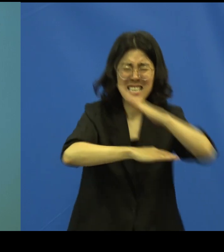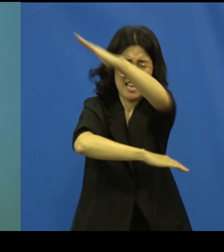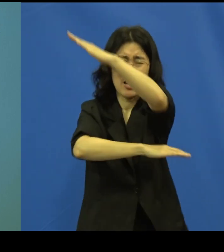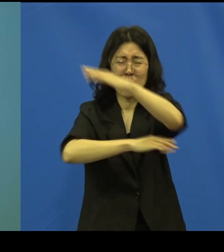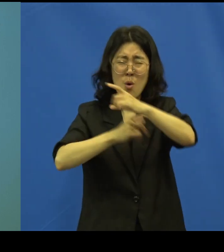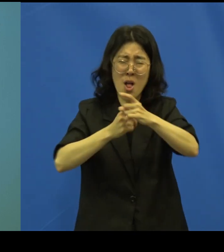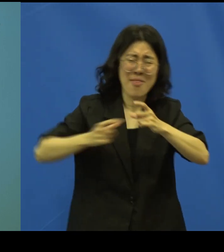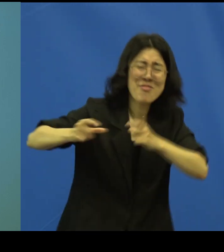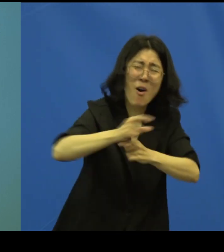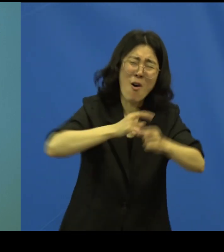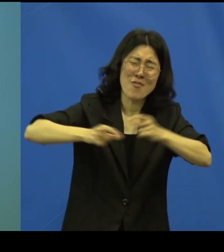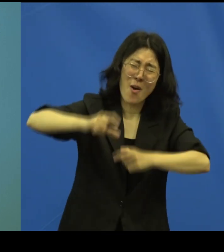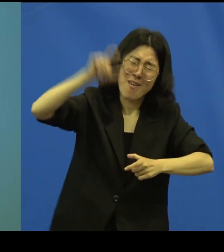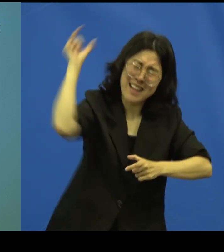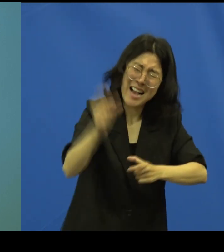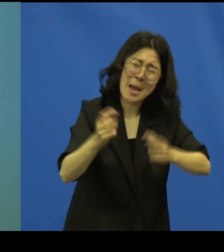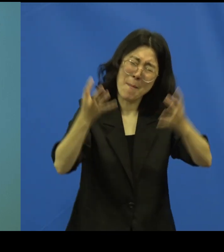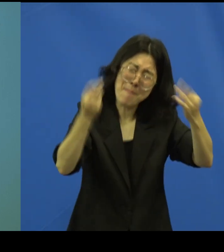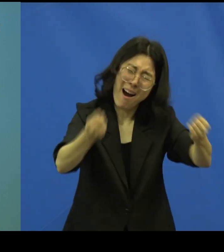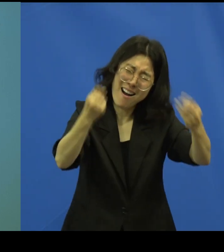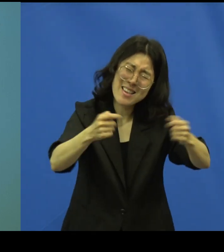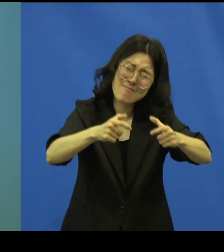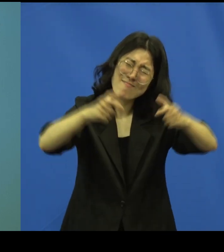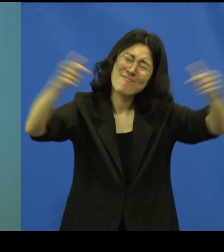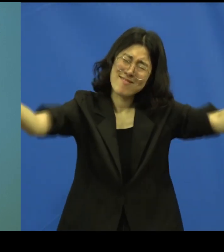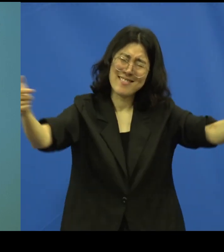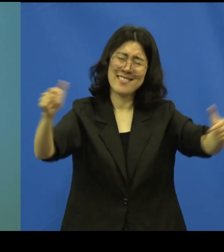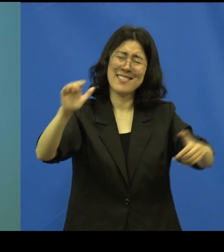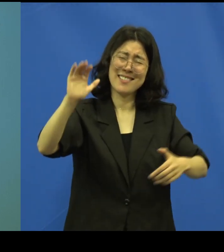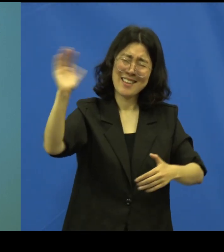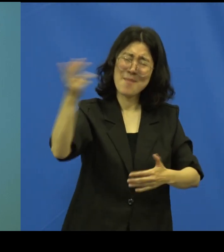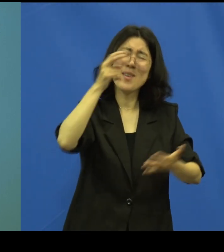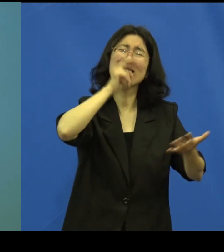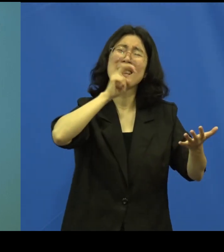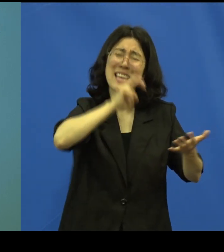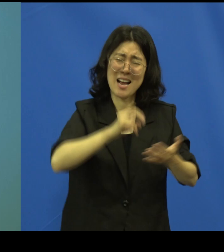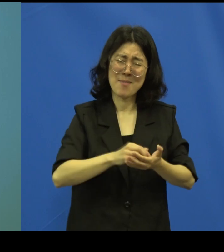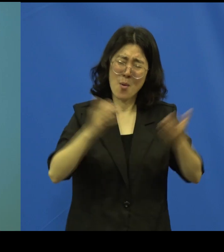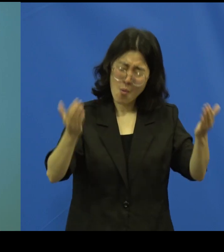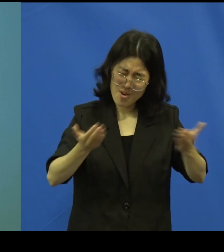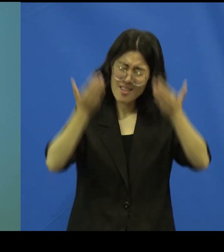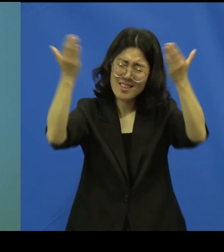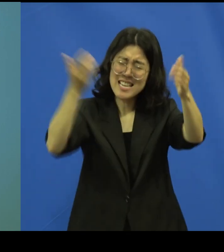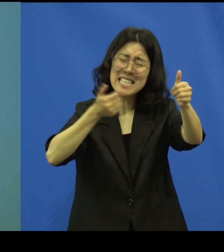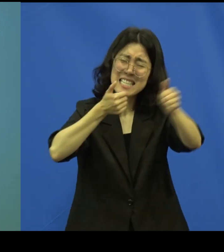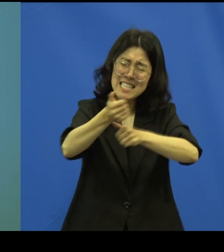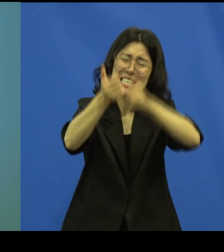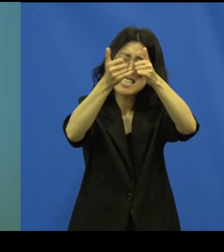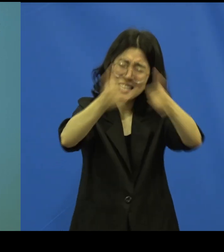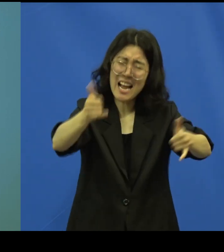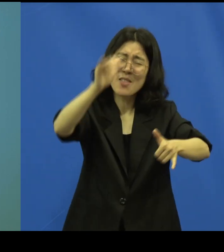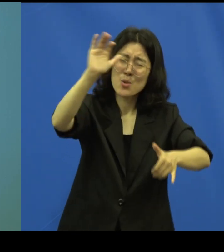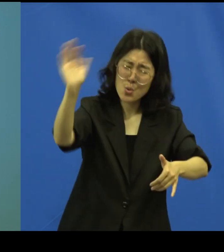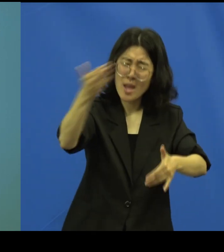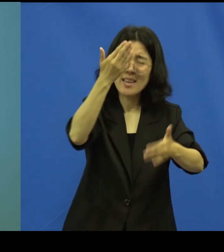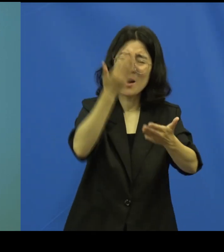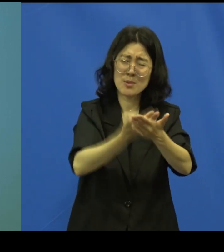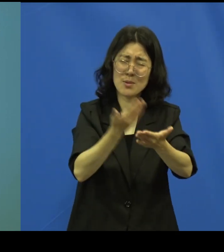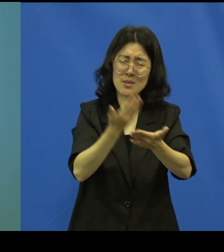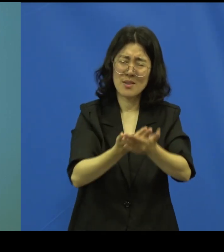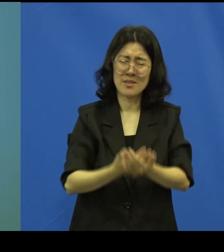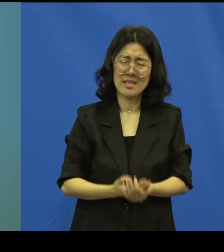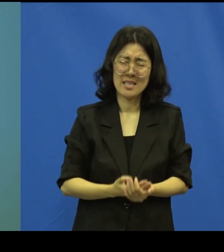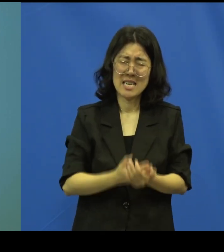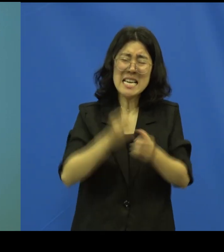더 강하게, 더 놀랍게 찬양하며 올려드리는 승리자들이 되게 하여